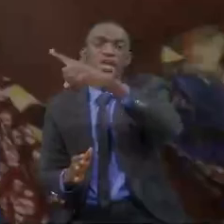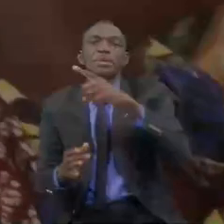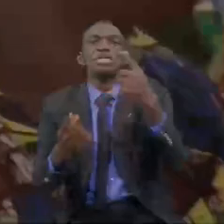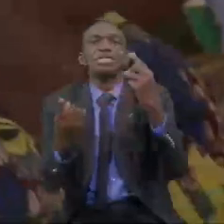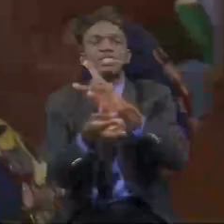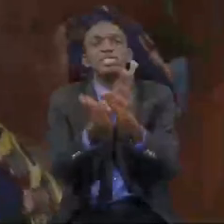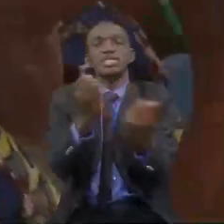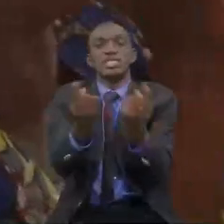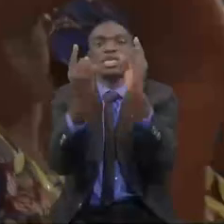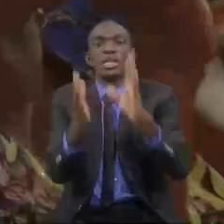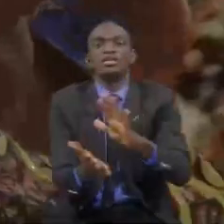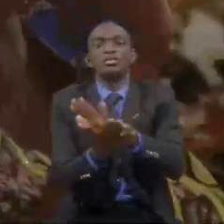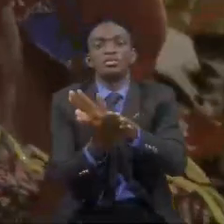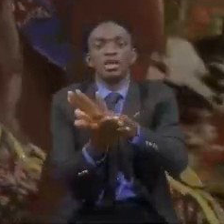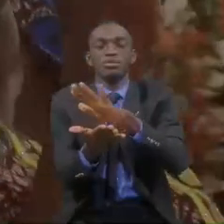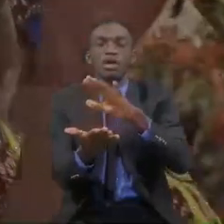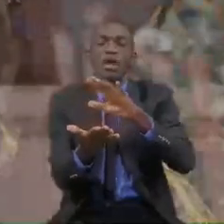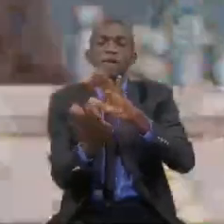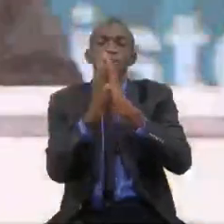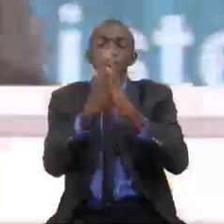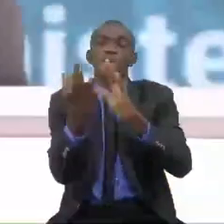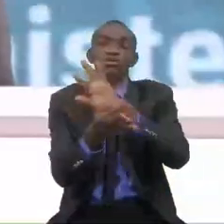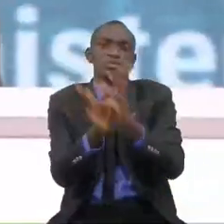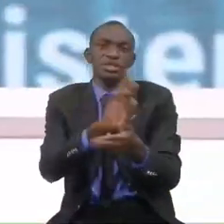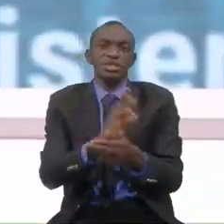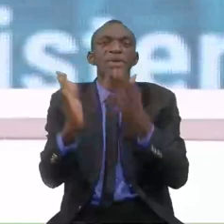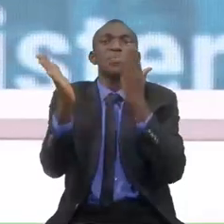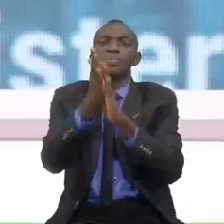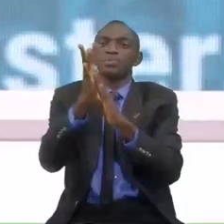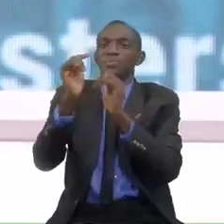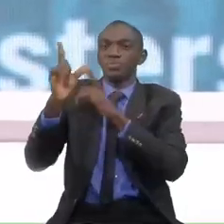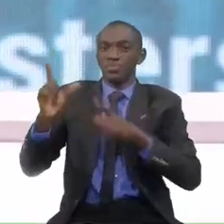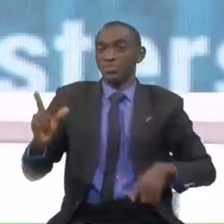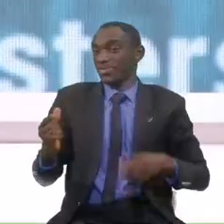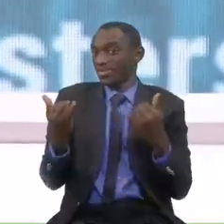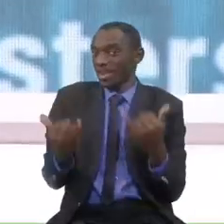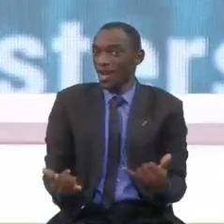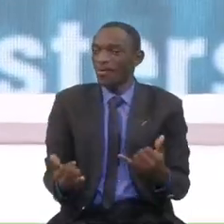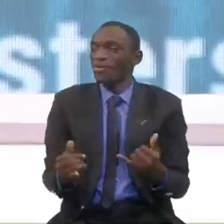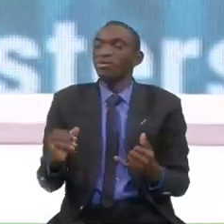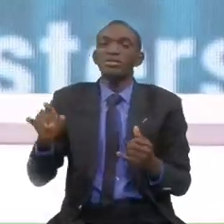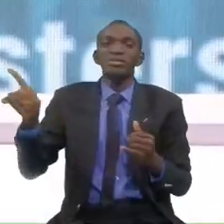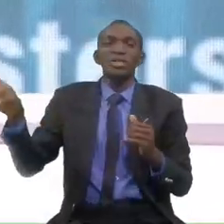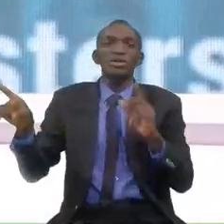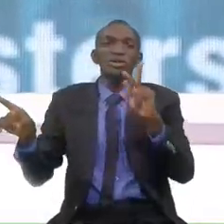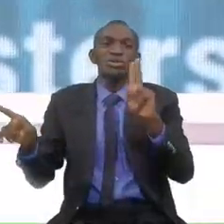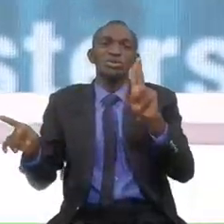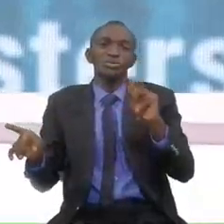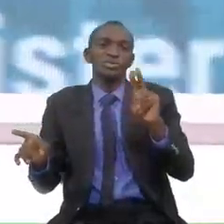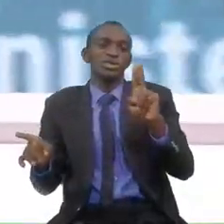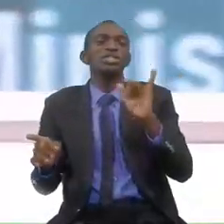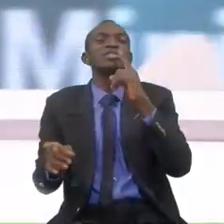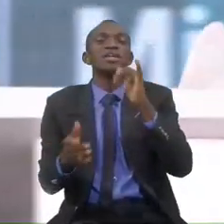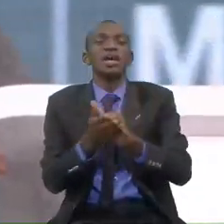dise gloire à Dieu. Et puis, j'ai dit, maintenant, le Seigneur va guérir